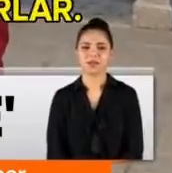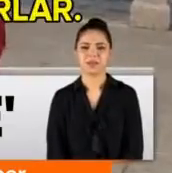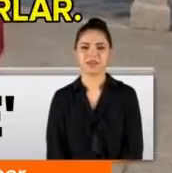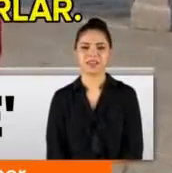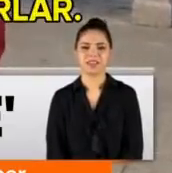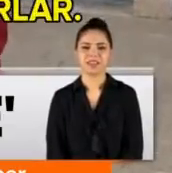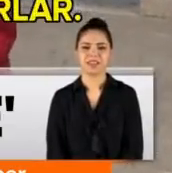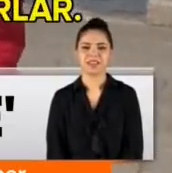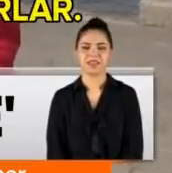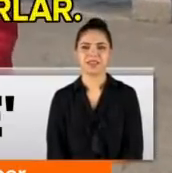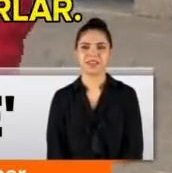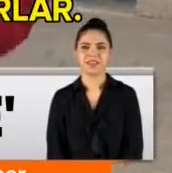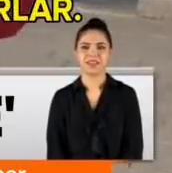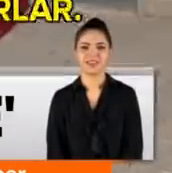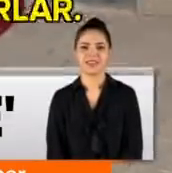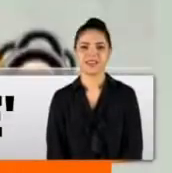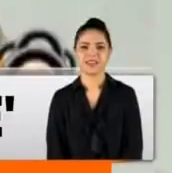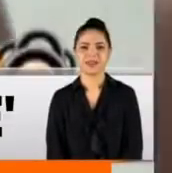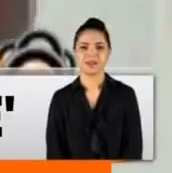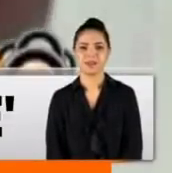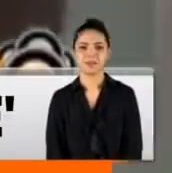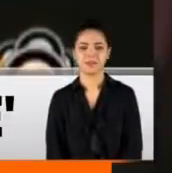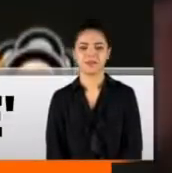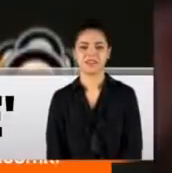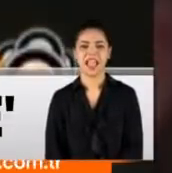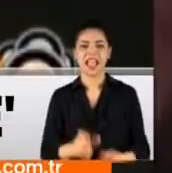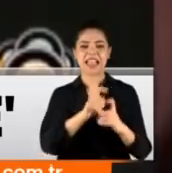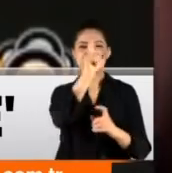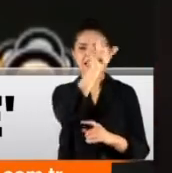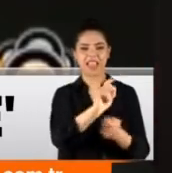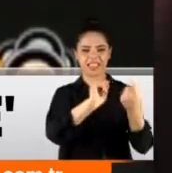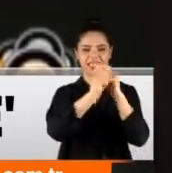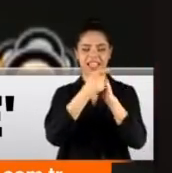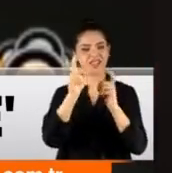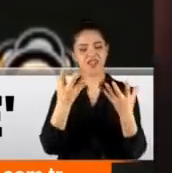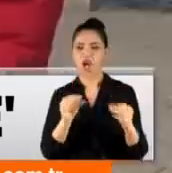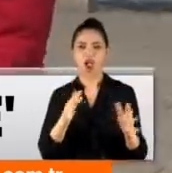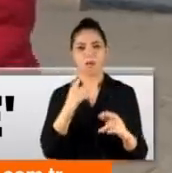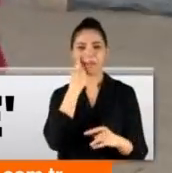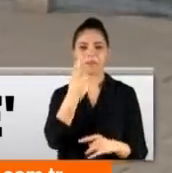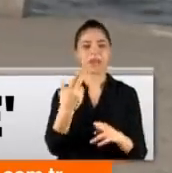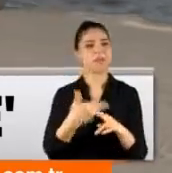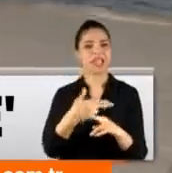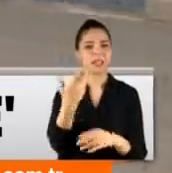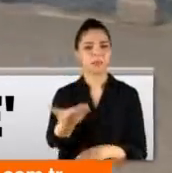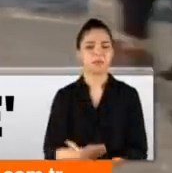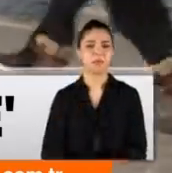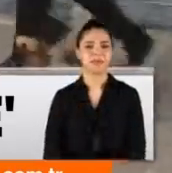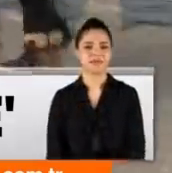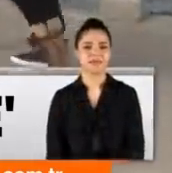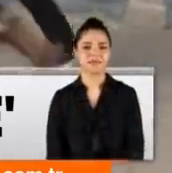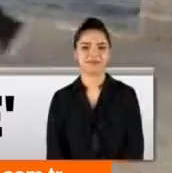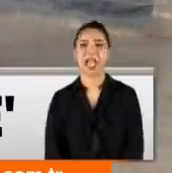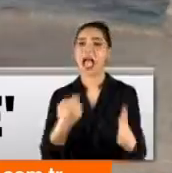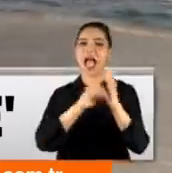Bizim memleket ve Avustralya'yı. Bizim memleketi çok iyi dinliyorlar. Sizi ben Serdar Ortaç'a çevireyim. Olabilir. Olabilir. Deneyelim bakalım Serdar Ortaç olalım.